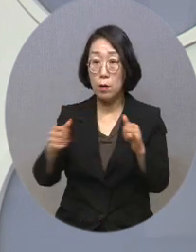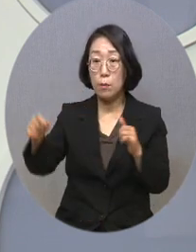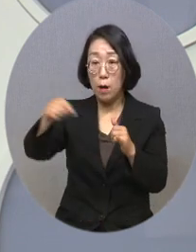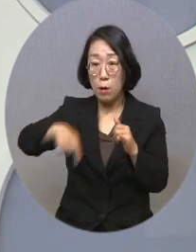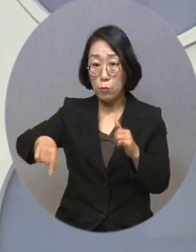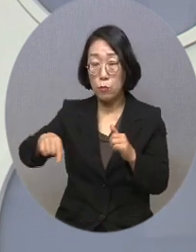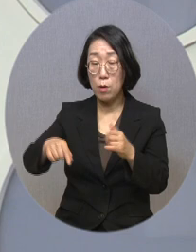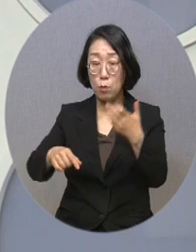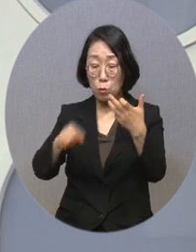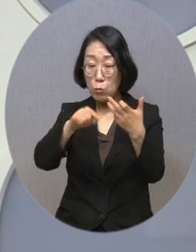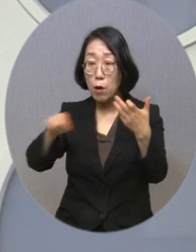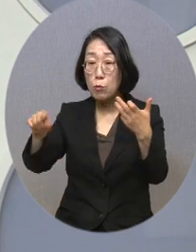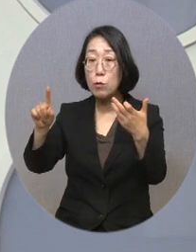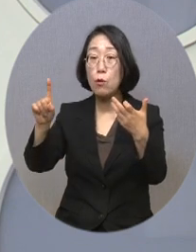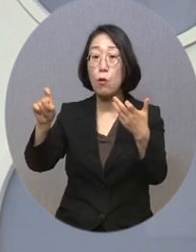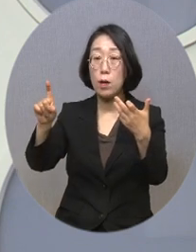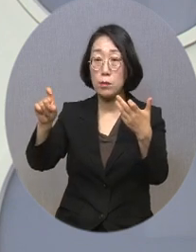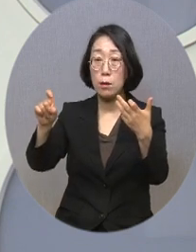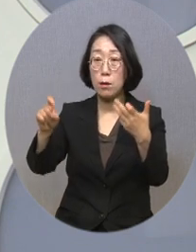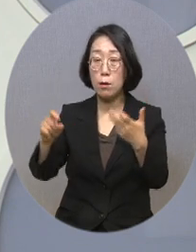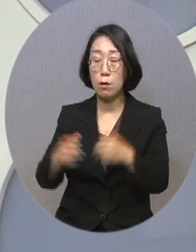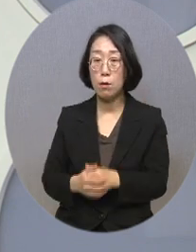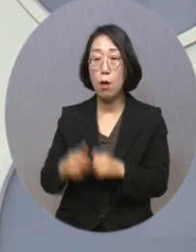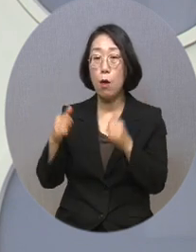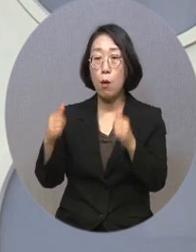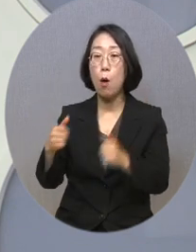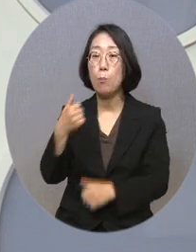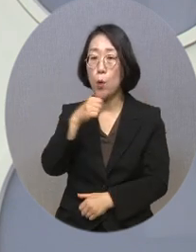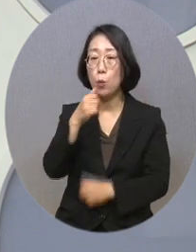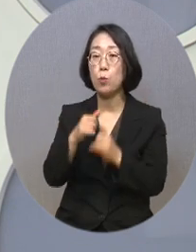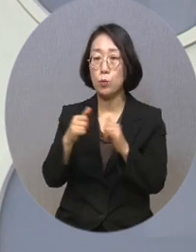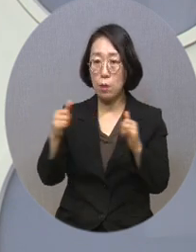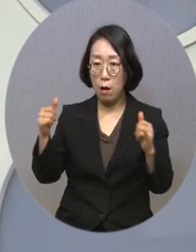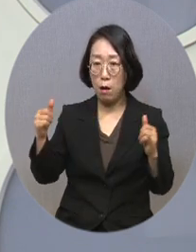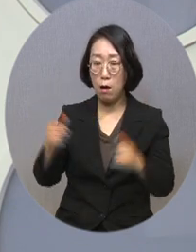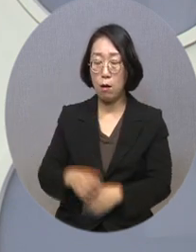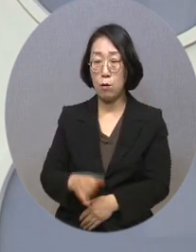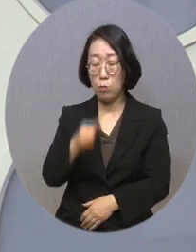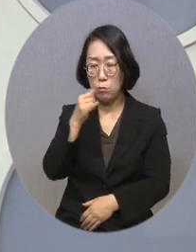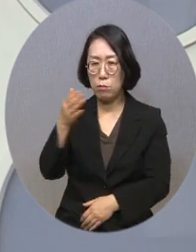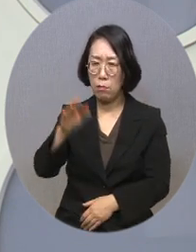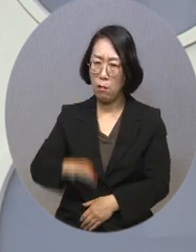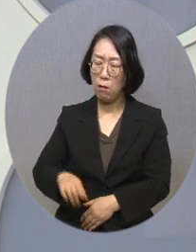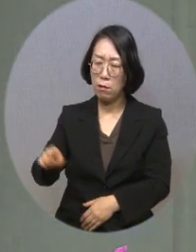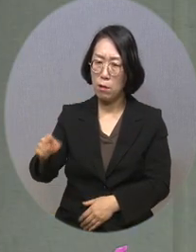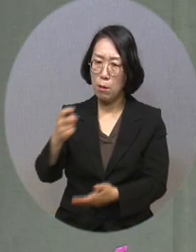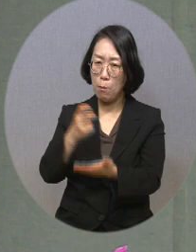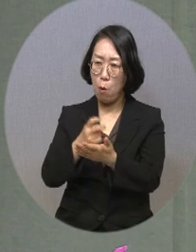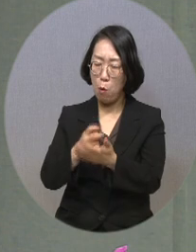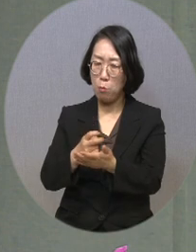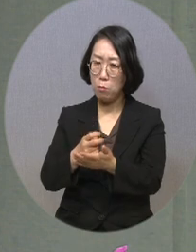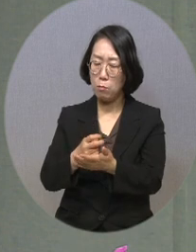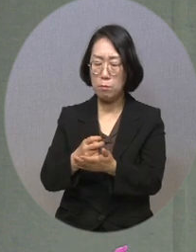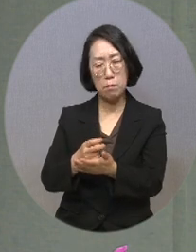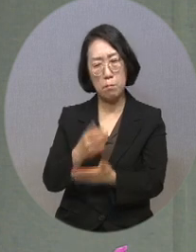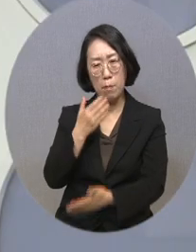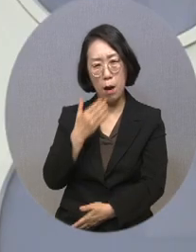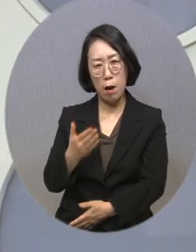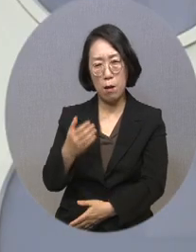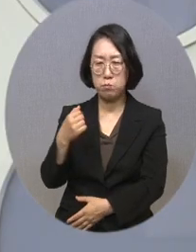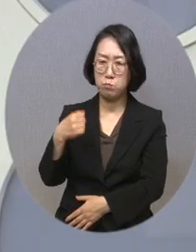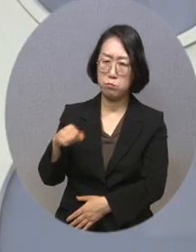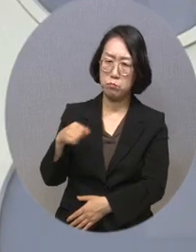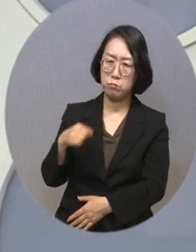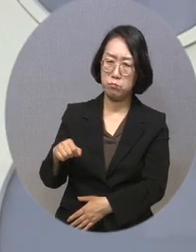11명이 또 변호사 출신으로 이렇게 구성돼 있는데 그게 가능하냐, 계란으로 바위치기다,